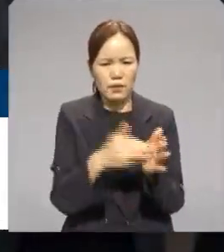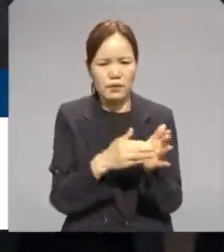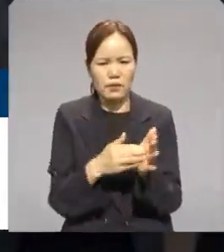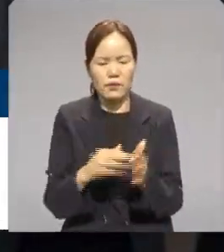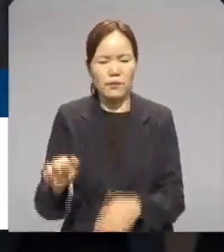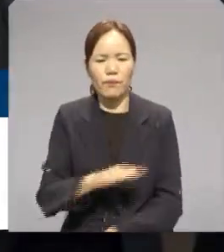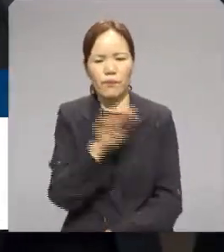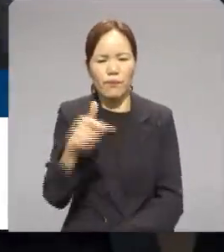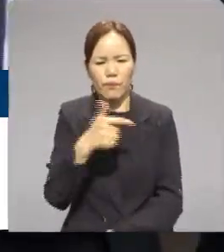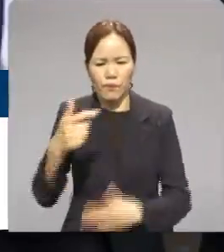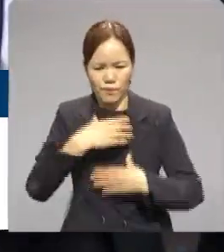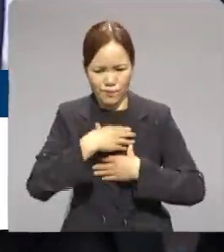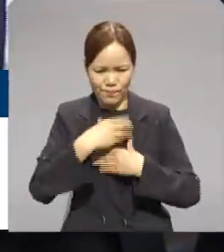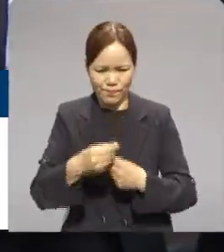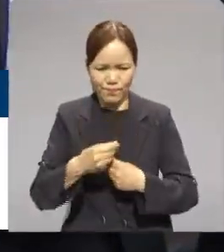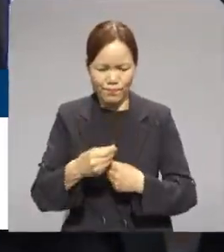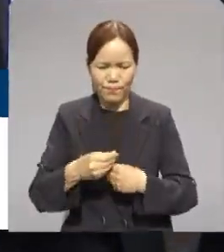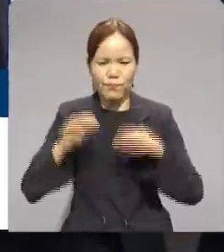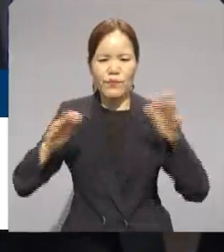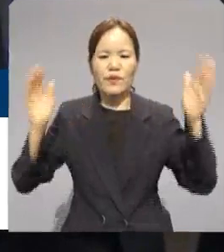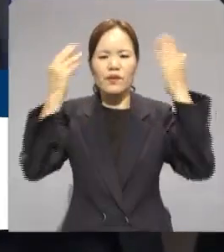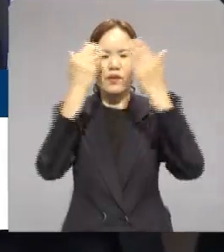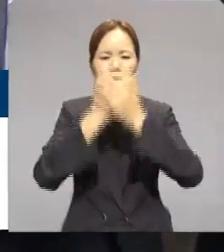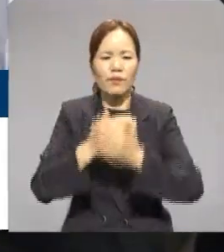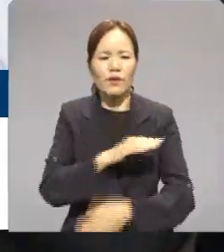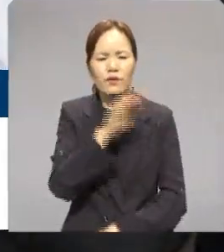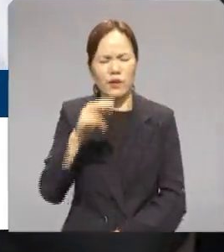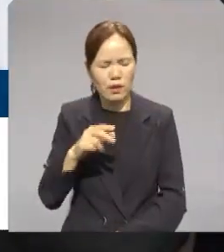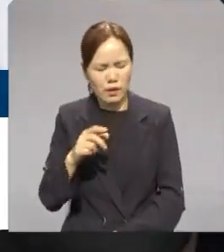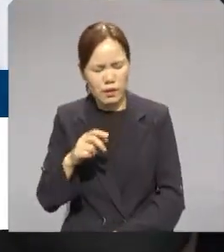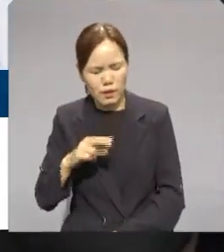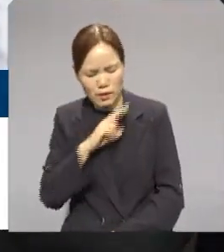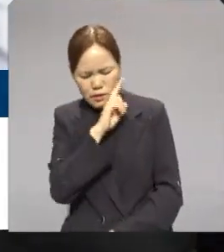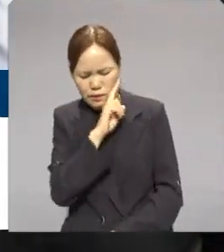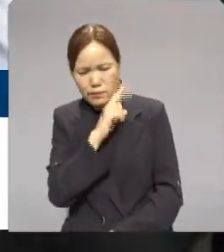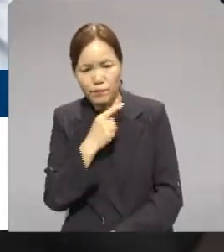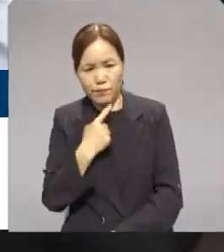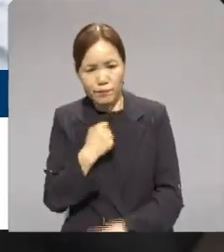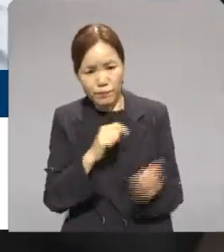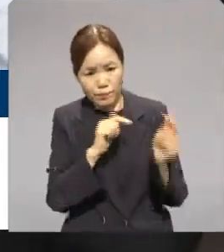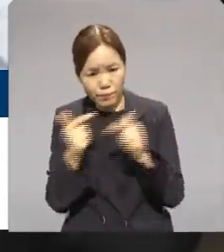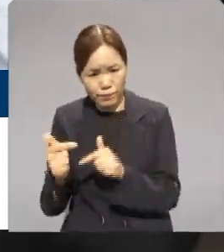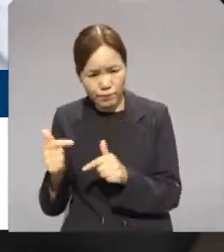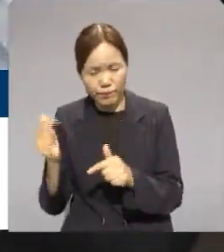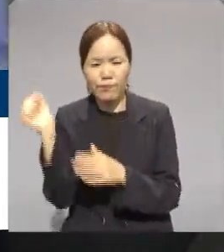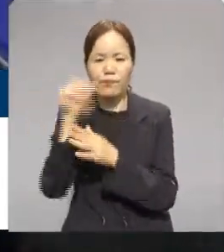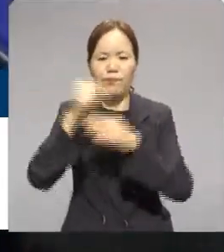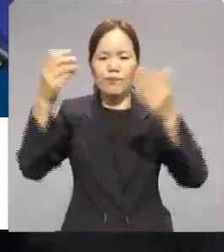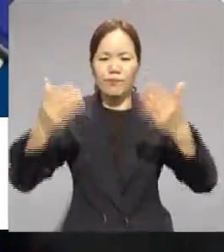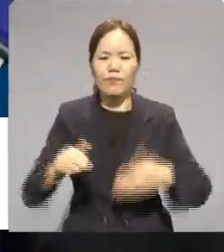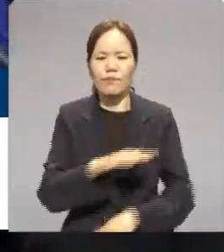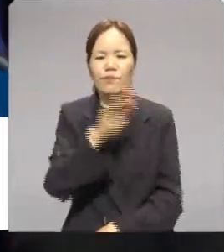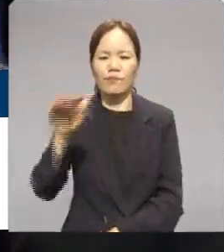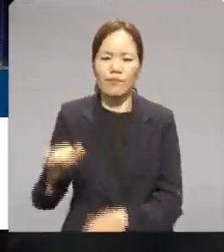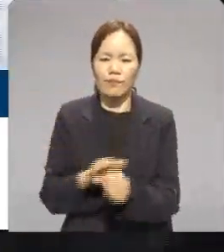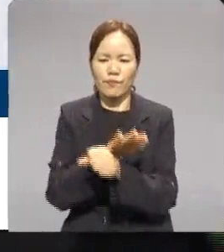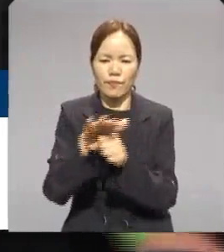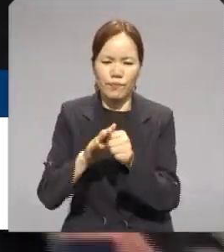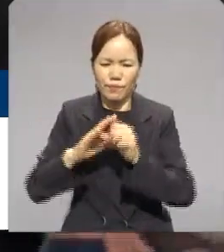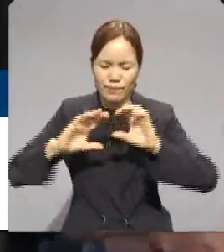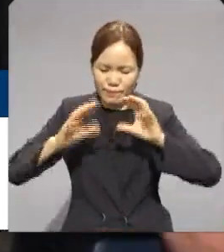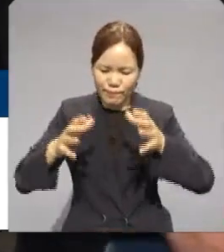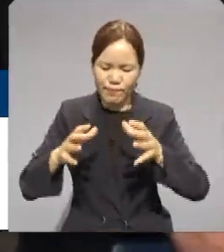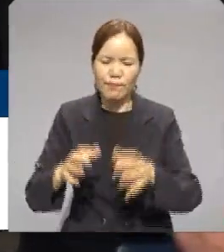d'abord tellement immensément soulagés. Voyez-vous, d'une manière ou d'une autre, ce soir il nous est